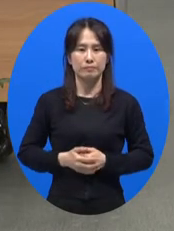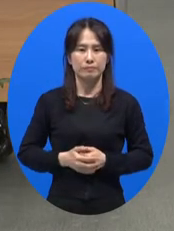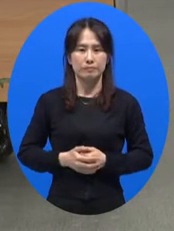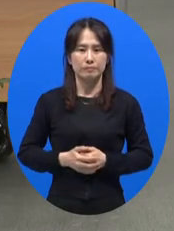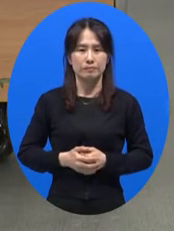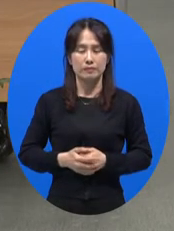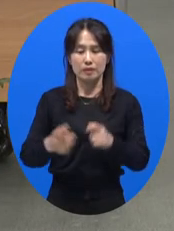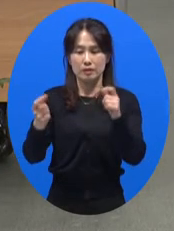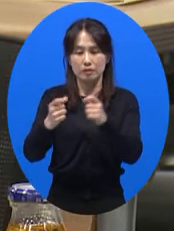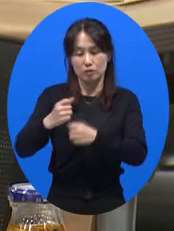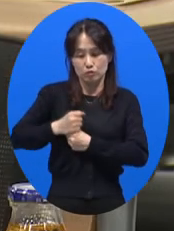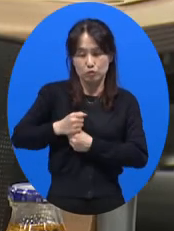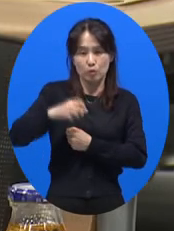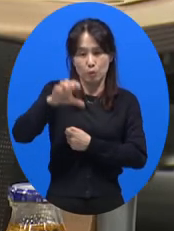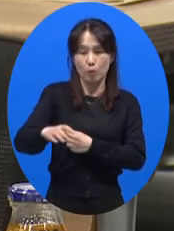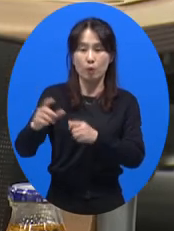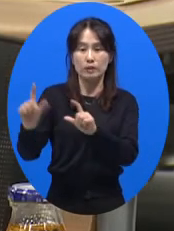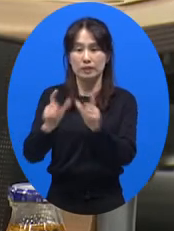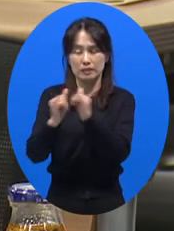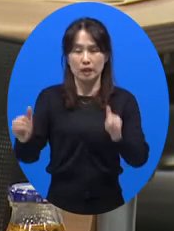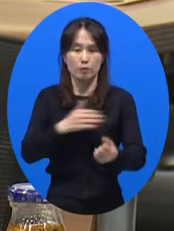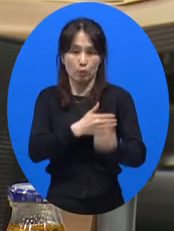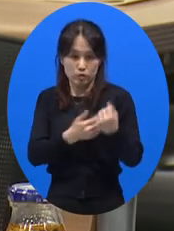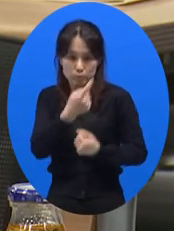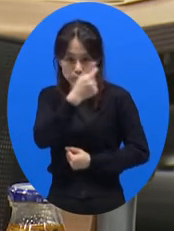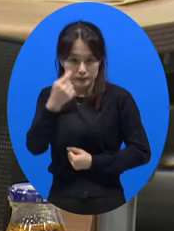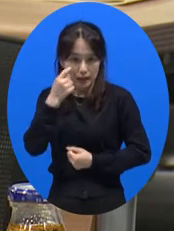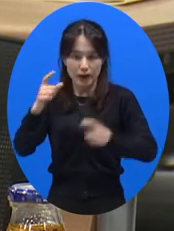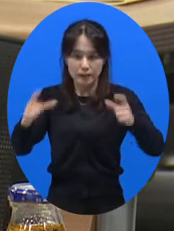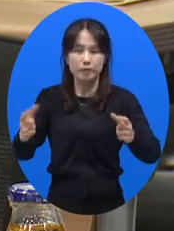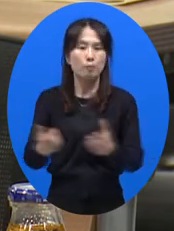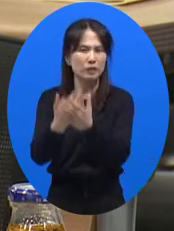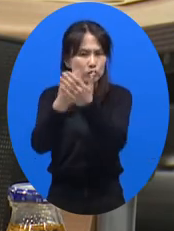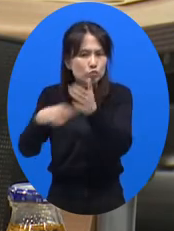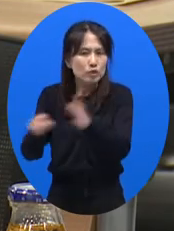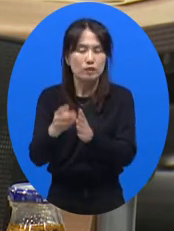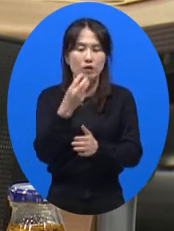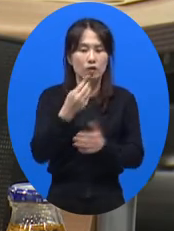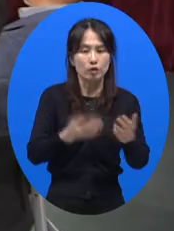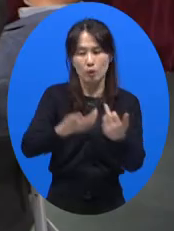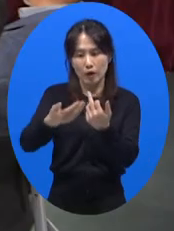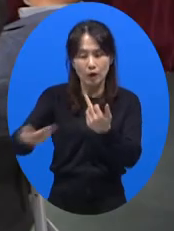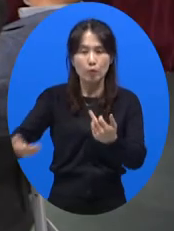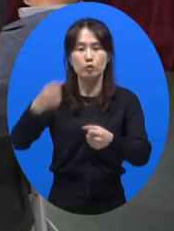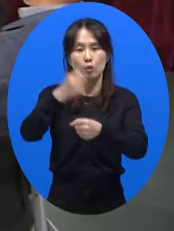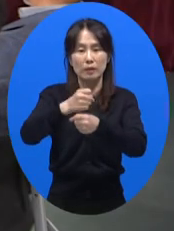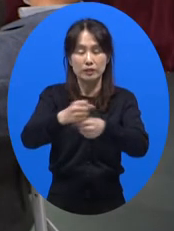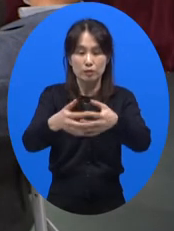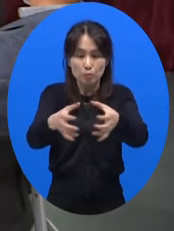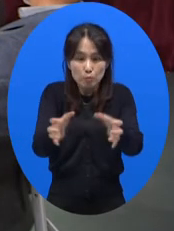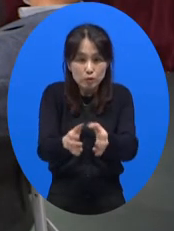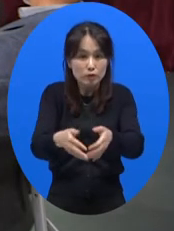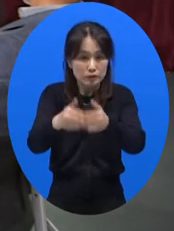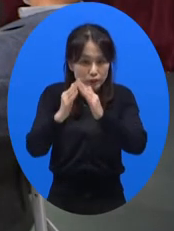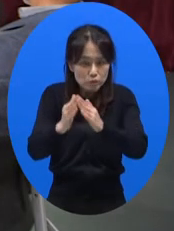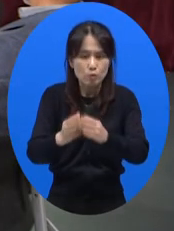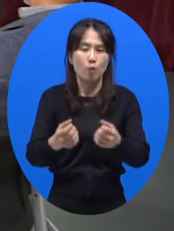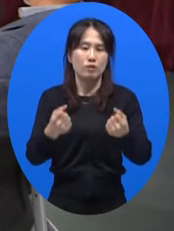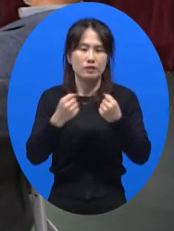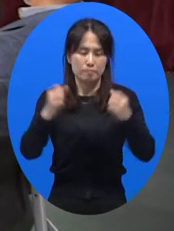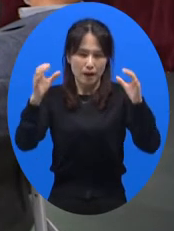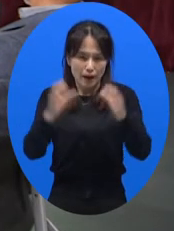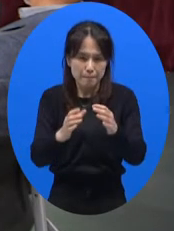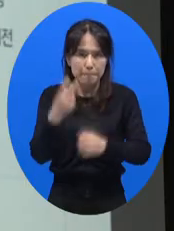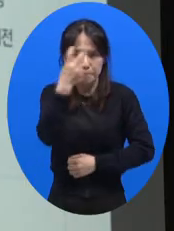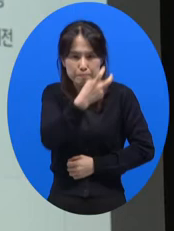협의체를 구성해 규제완화 공동 대응 에 나서자 고 뜻을 모았습니다 더불어 박진아 경기 연구원